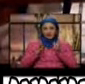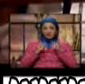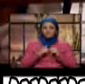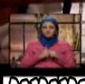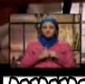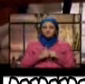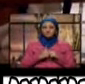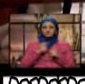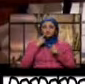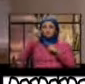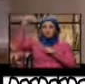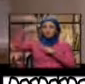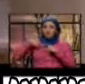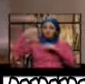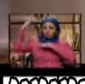العبد لما يقترب من ربه